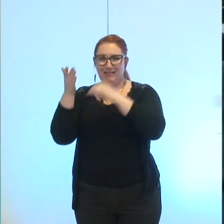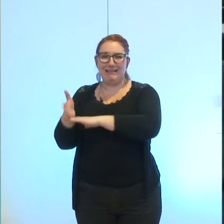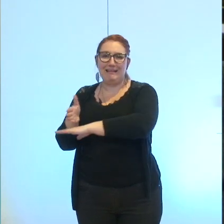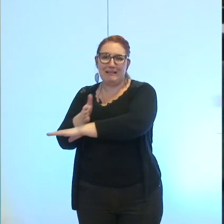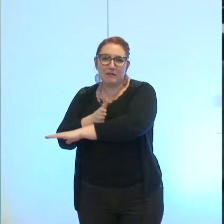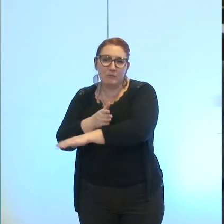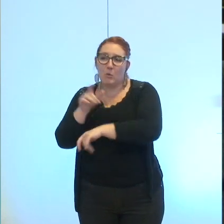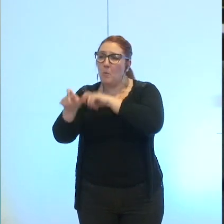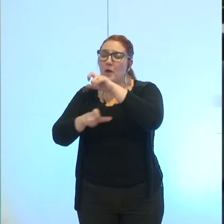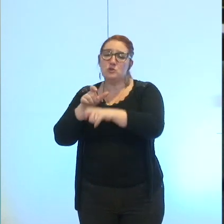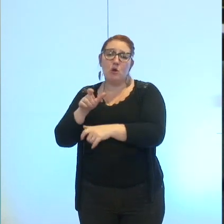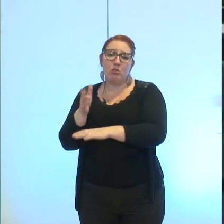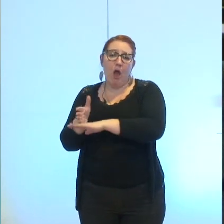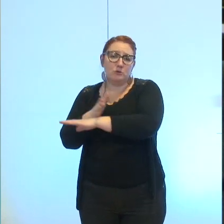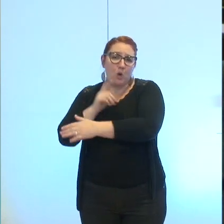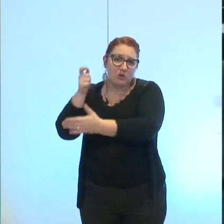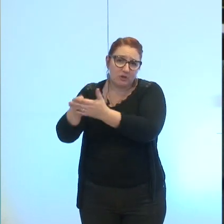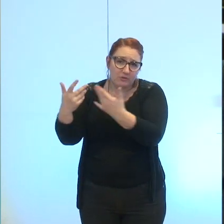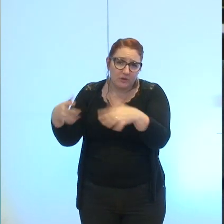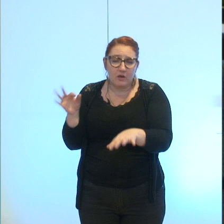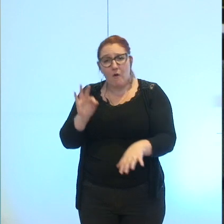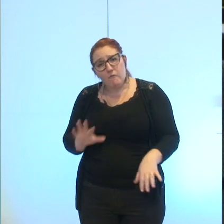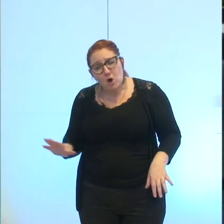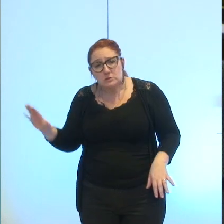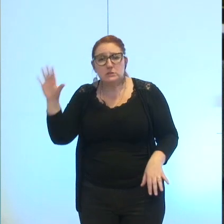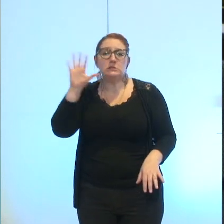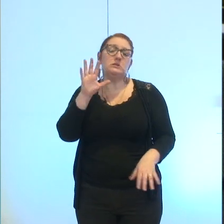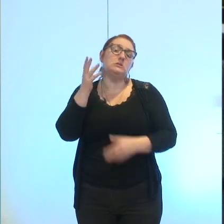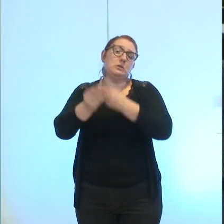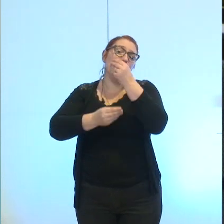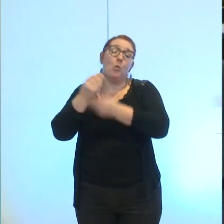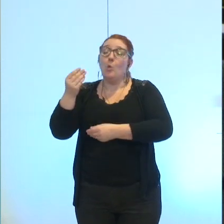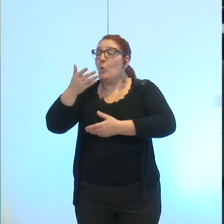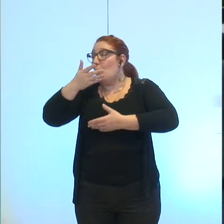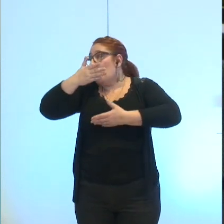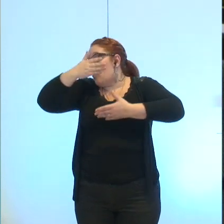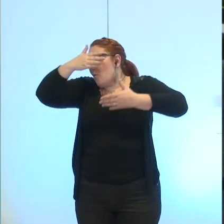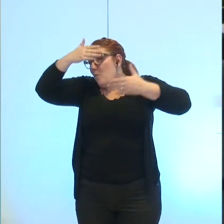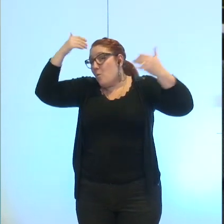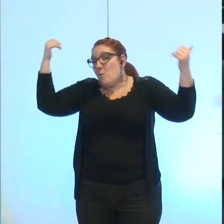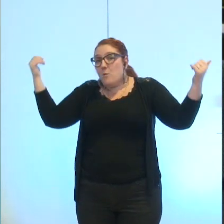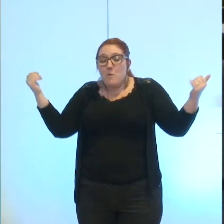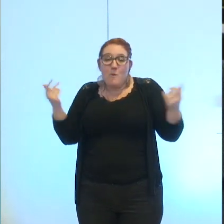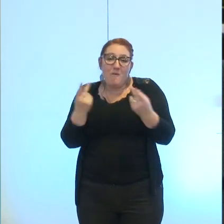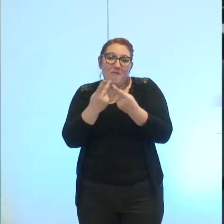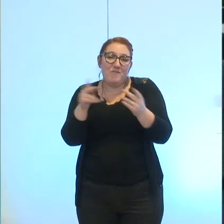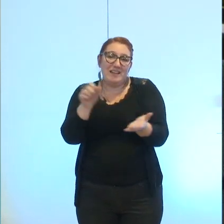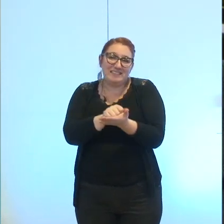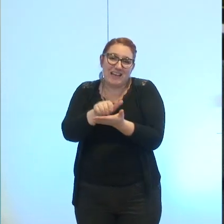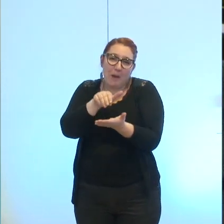ceux qui ont des actions en France ou que sais-je à Singapour